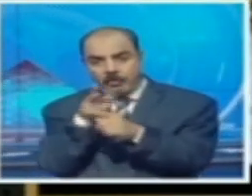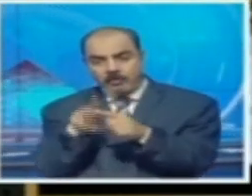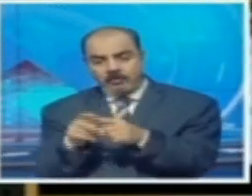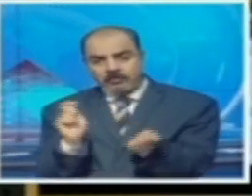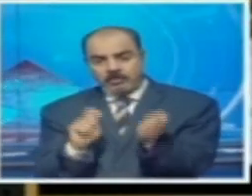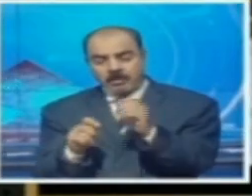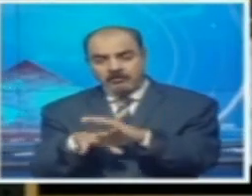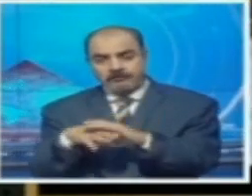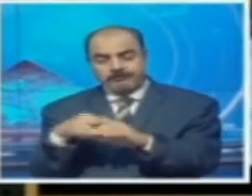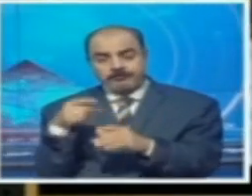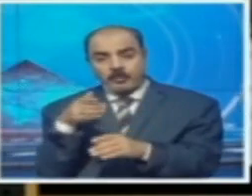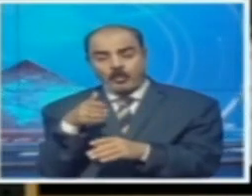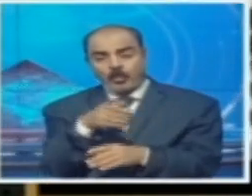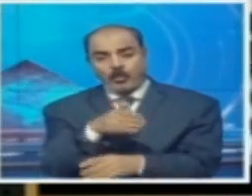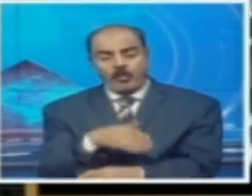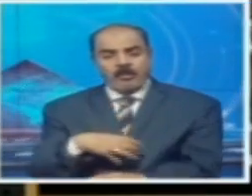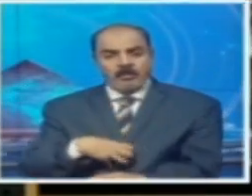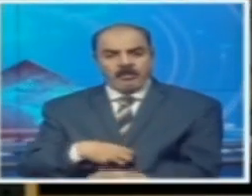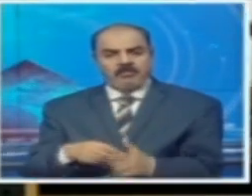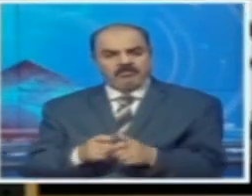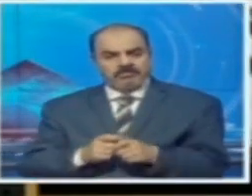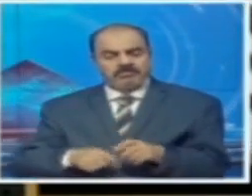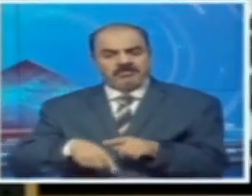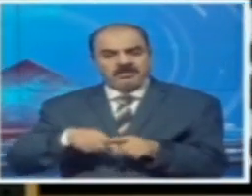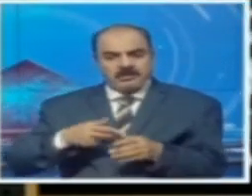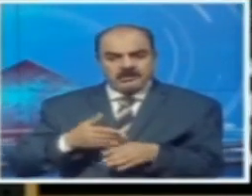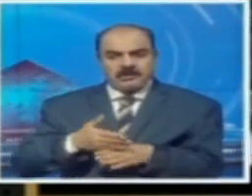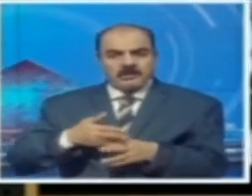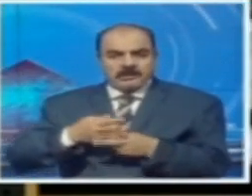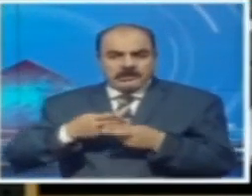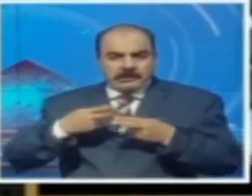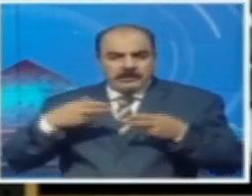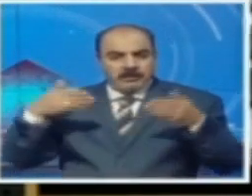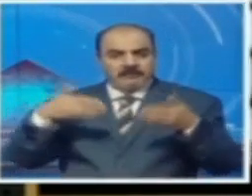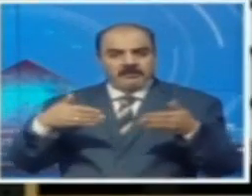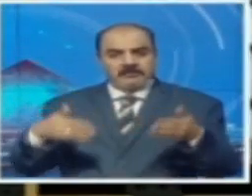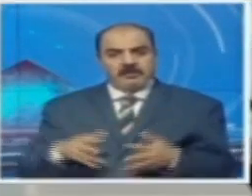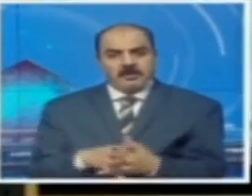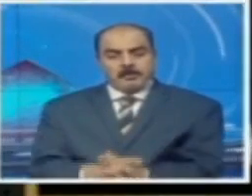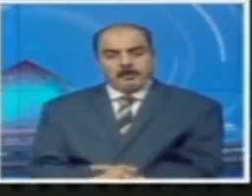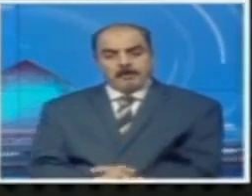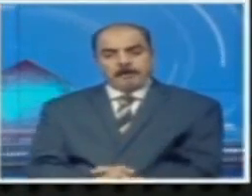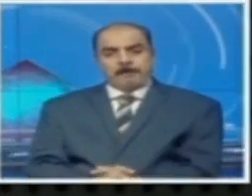النارية وبداخلها أسلحة نارية وأدوات وأجزاء التصنيع.